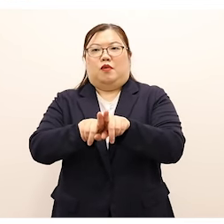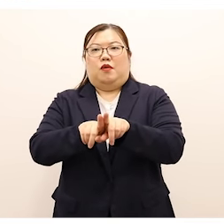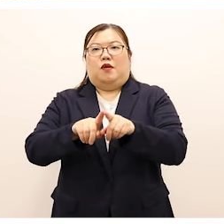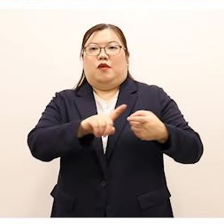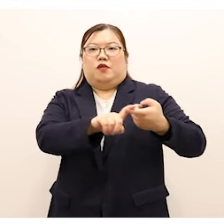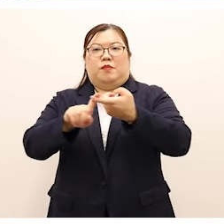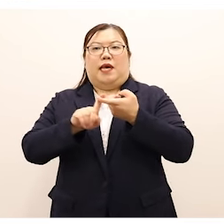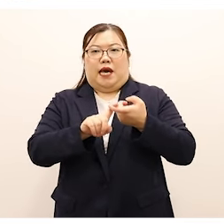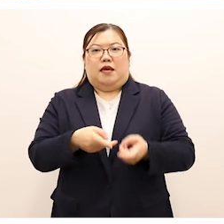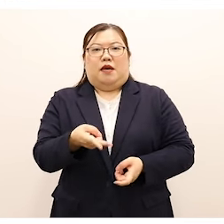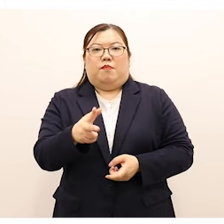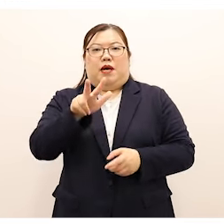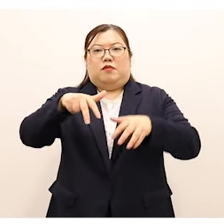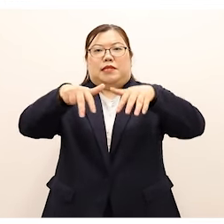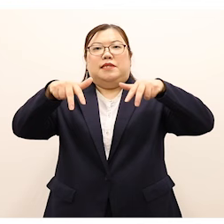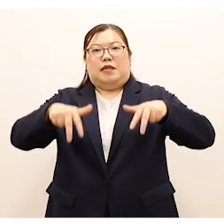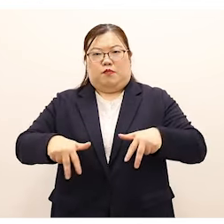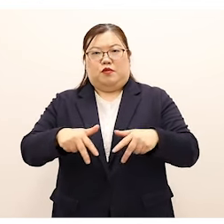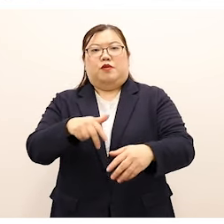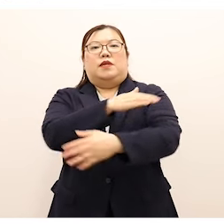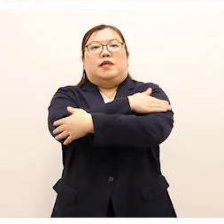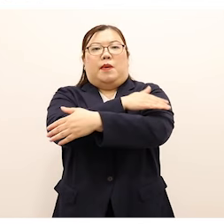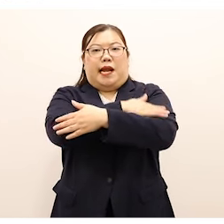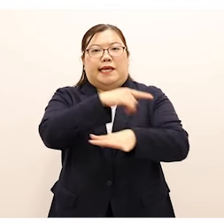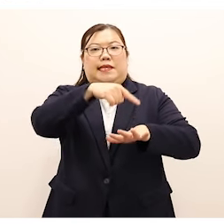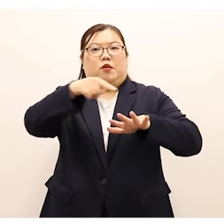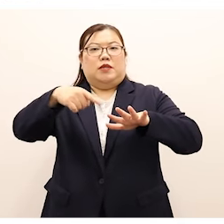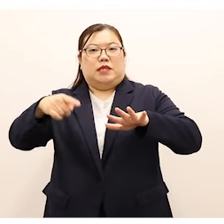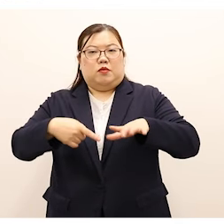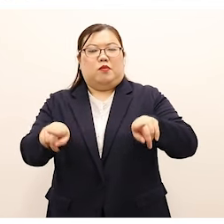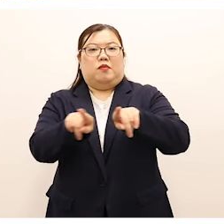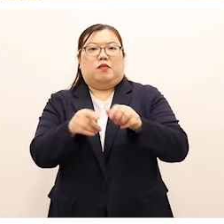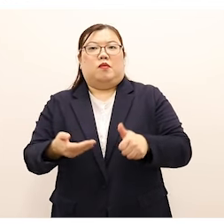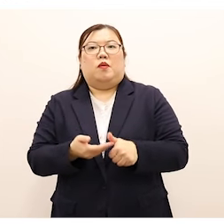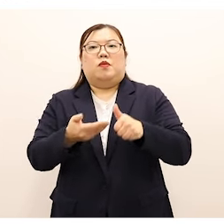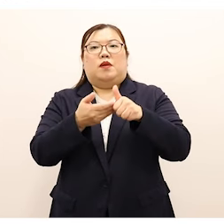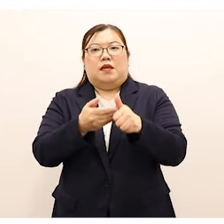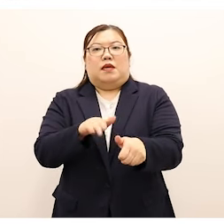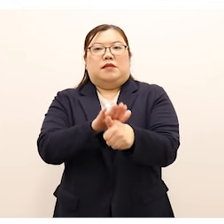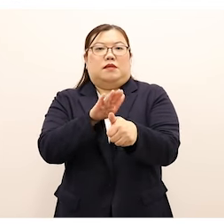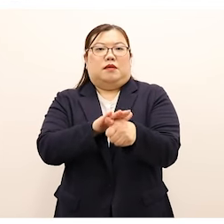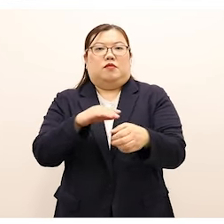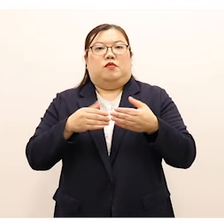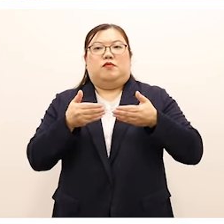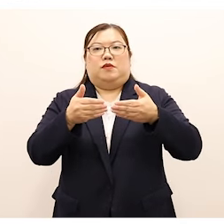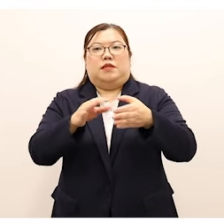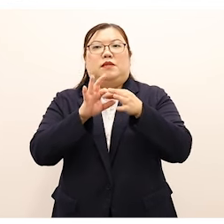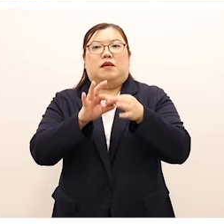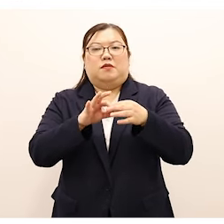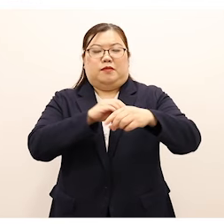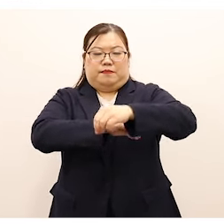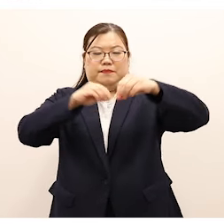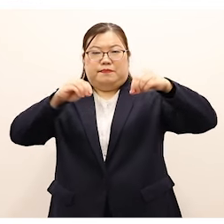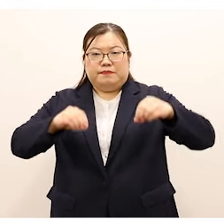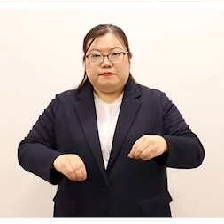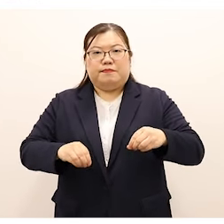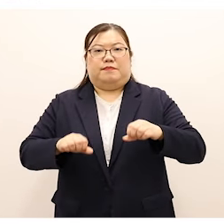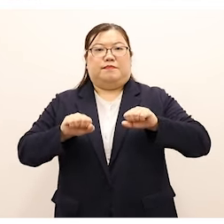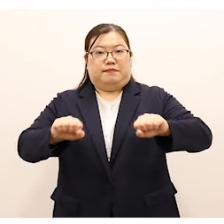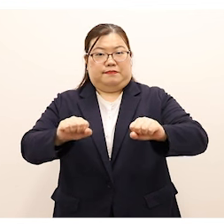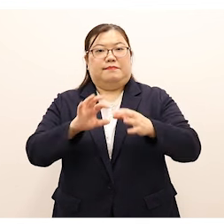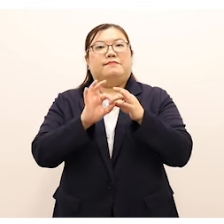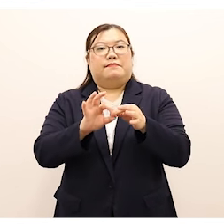。まずはじめに、土浦市と生活協同組合株式システムから土